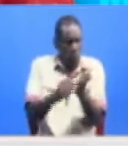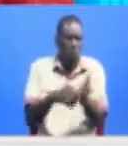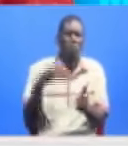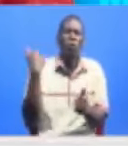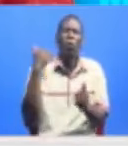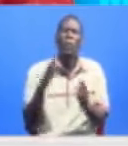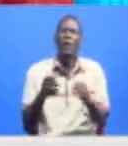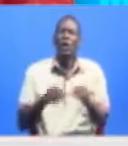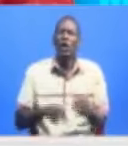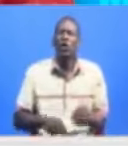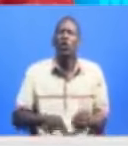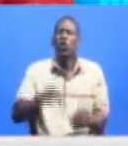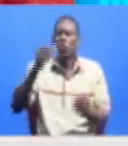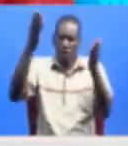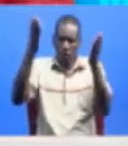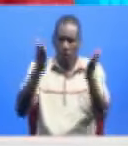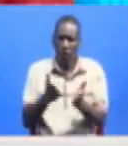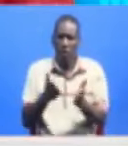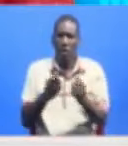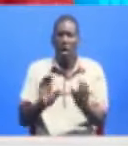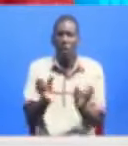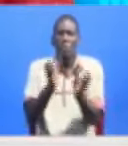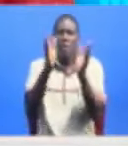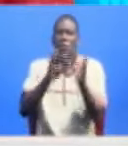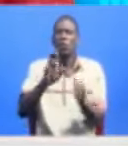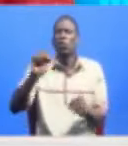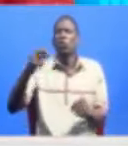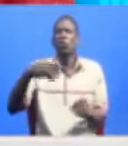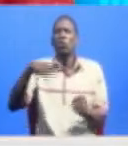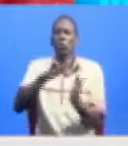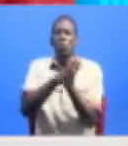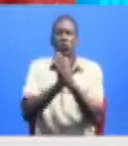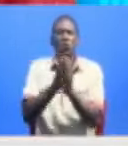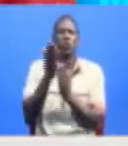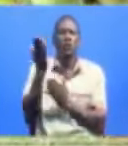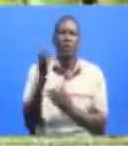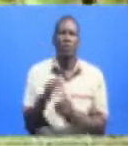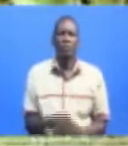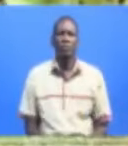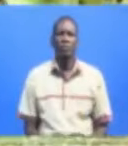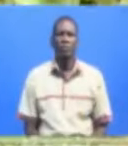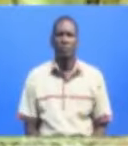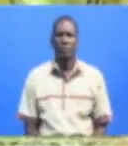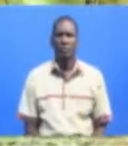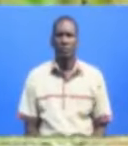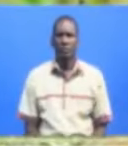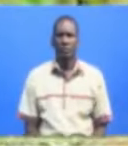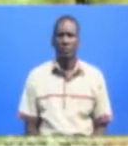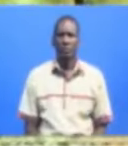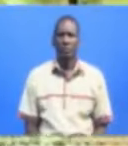mwa bonde la Ufa. Na mwanahabari wetu Ruth Sarmoe anatupa maelezo zaidi.